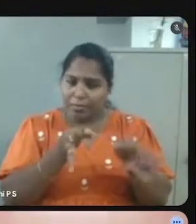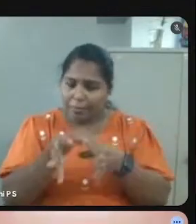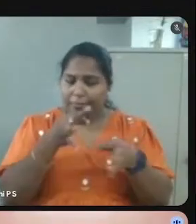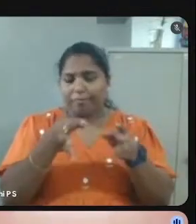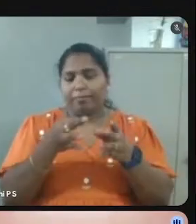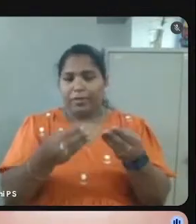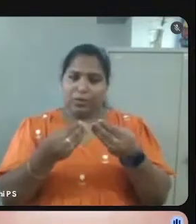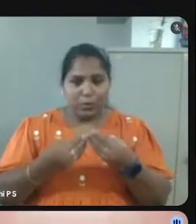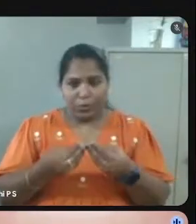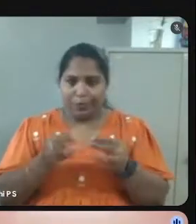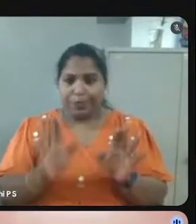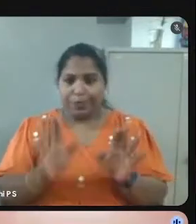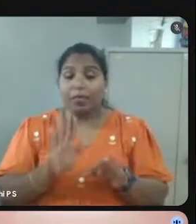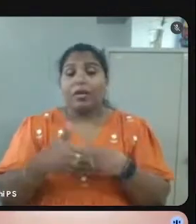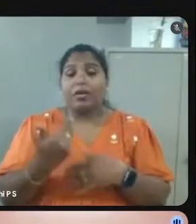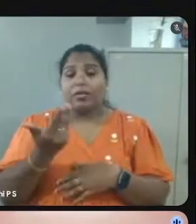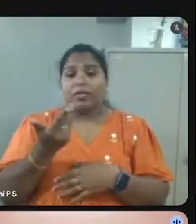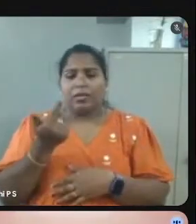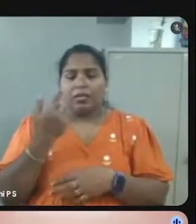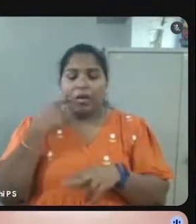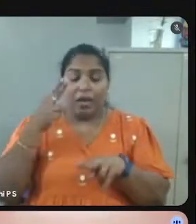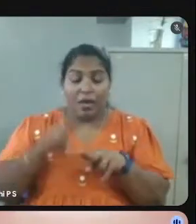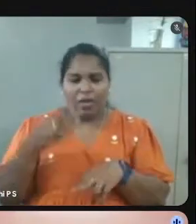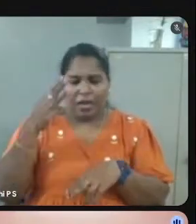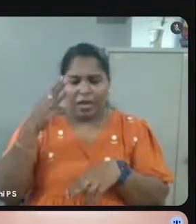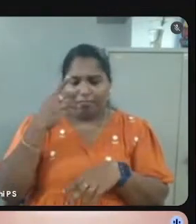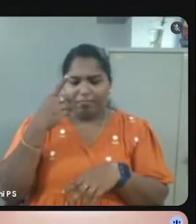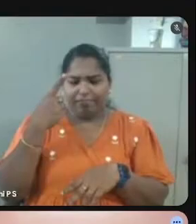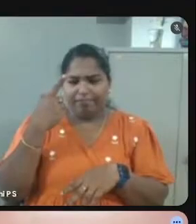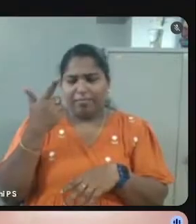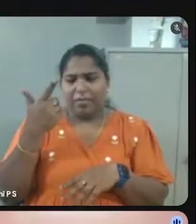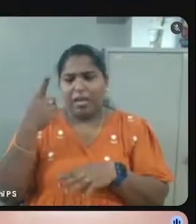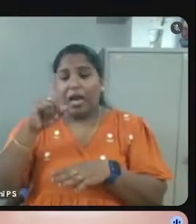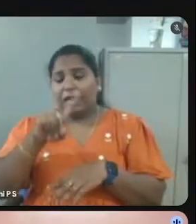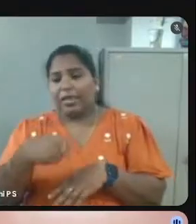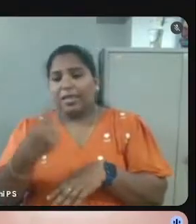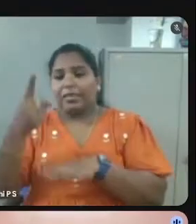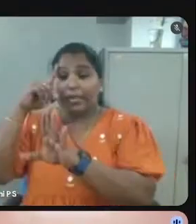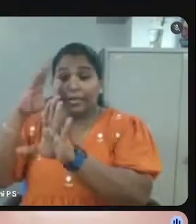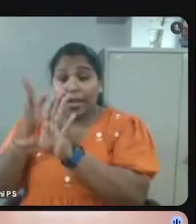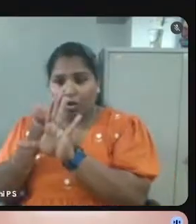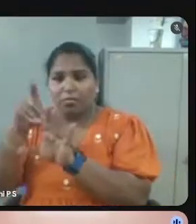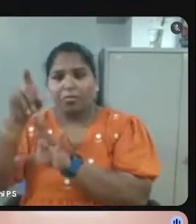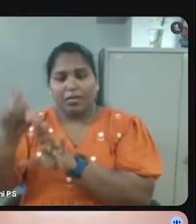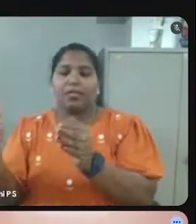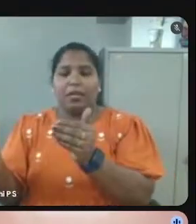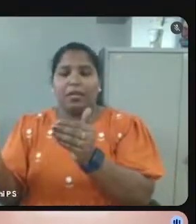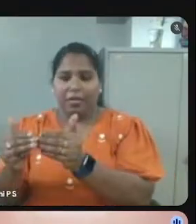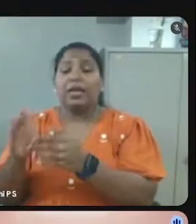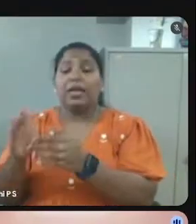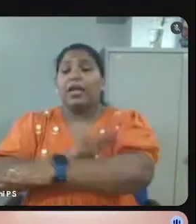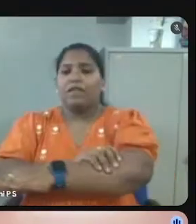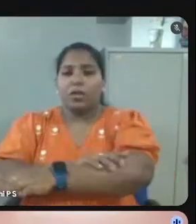കൊടുക്കും. ഒരു മാനസിക പ്രശ്നമൊക്കെ ഉണ്ടെങ്കിൽ നമുക്ക് സൈക്കോളജിസ്റ്റ് അയക്കും. മസിൽസ് പ്രശ്നം ഉണ്ടെങ്കിൽ നമുക്ക് ഫിസിയോതെറപ്പിസ്റ്റ് അയക്കും.